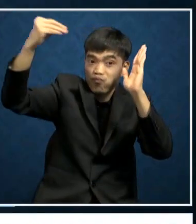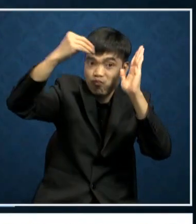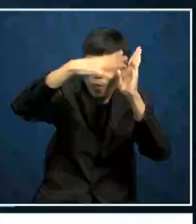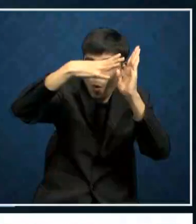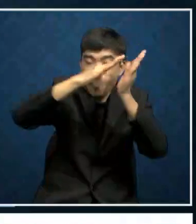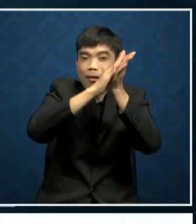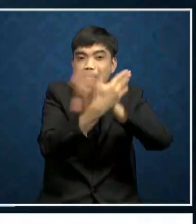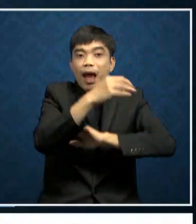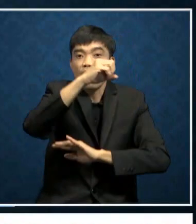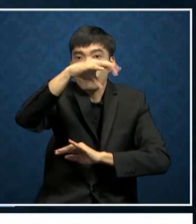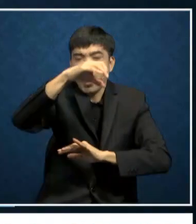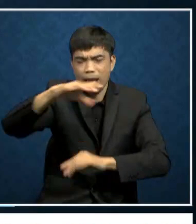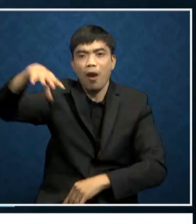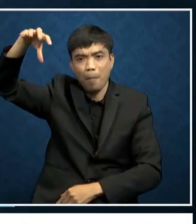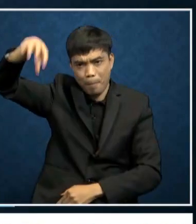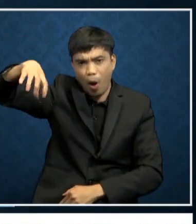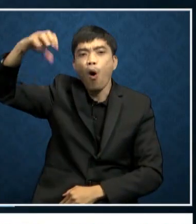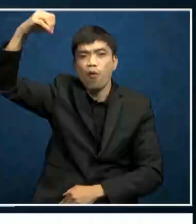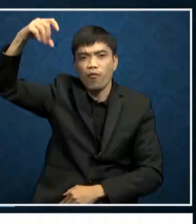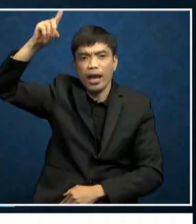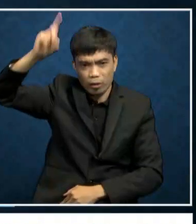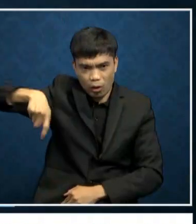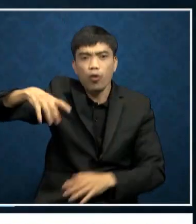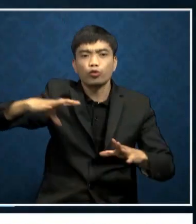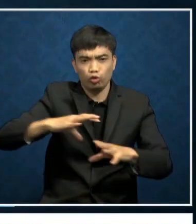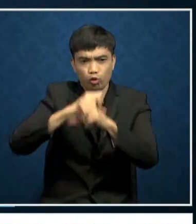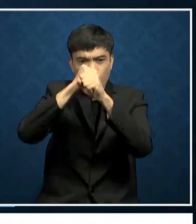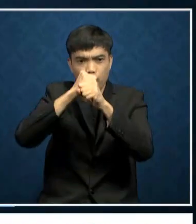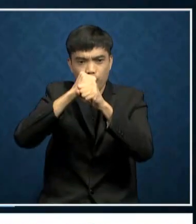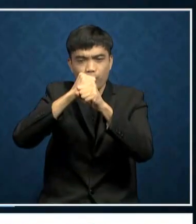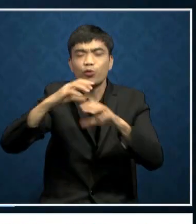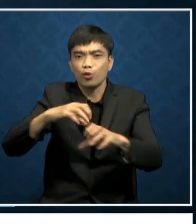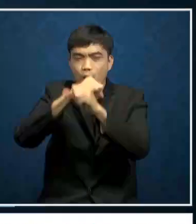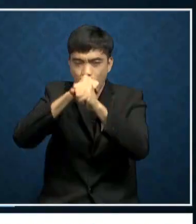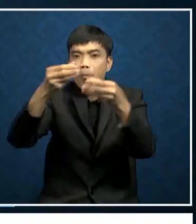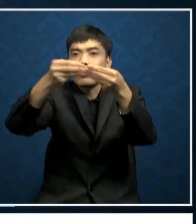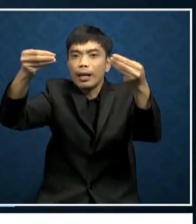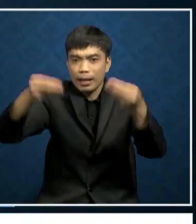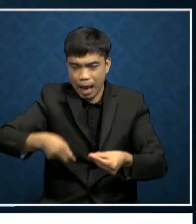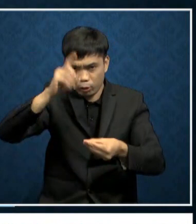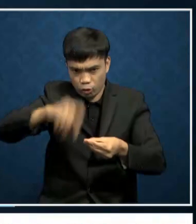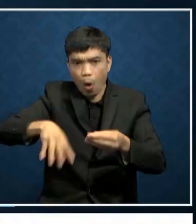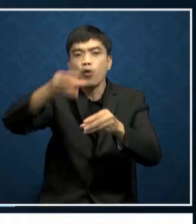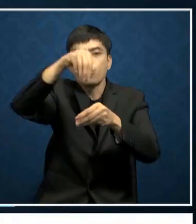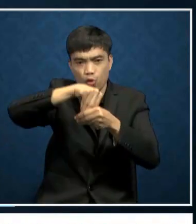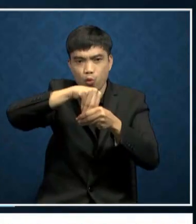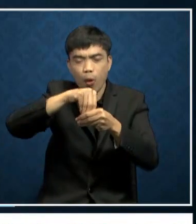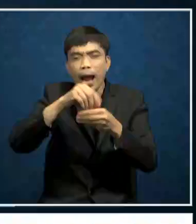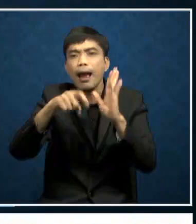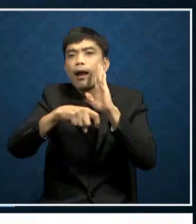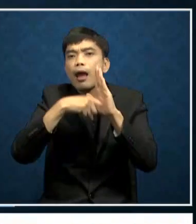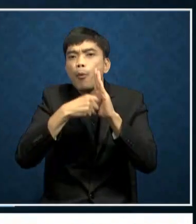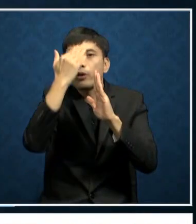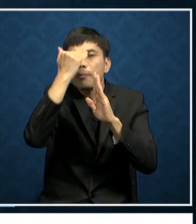วิเคราะห์และสรุปผลการดำเนินงานไว้ในรายงานด้วยว่าเพราะเหตุใดการดำเนินโครงการจึงไม่สามารถ